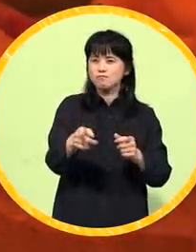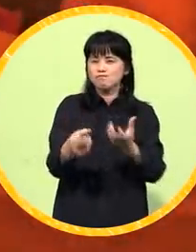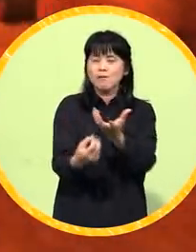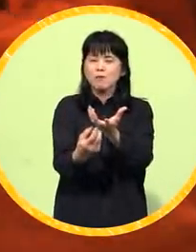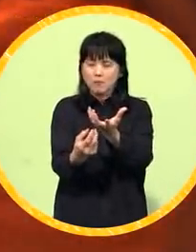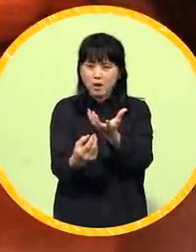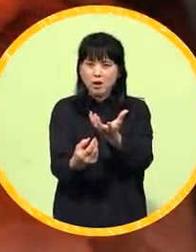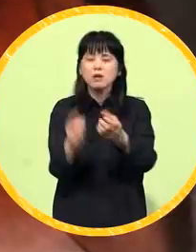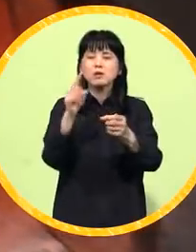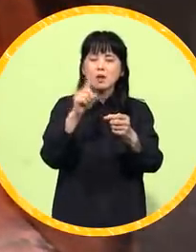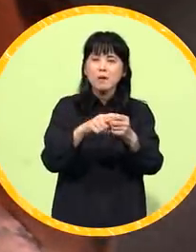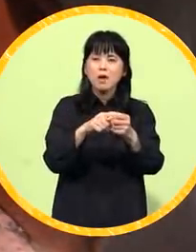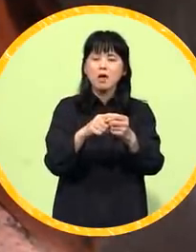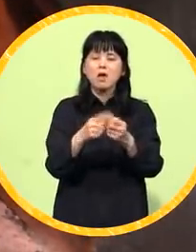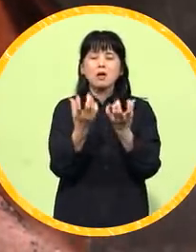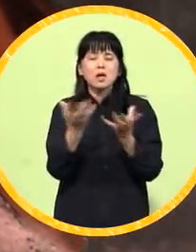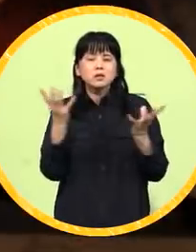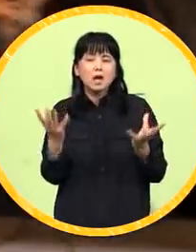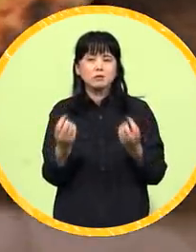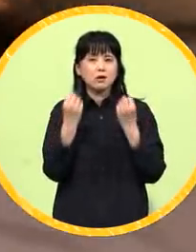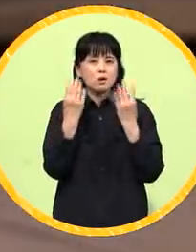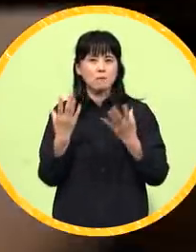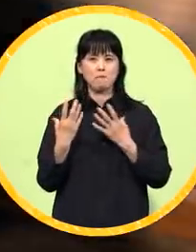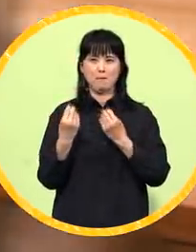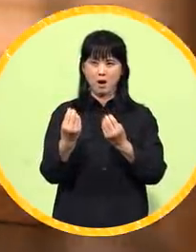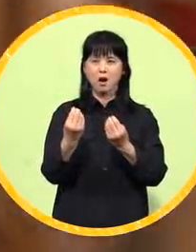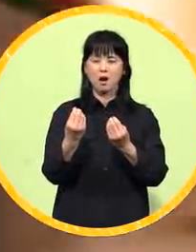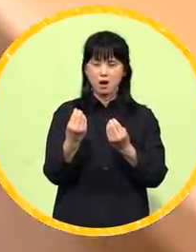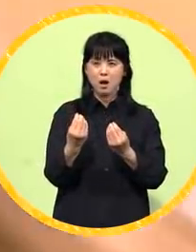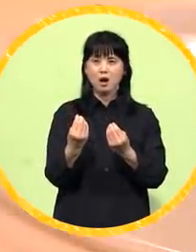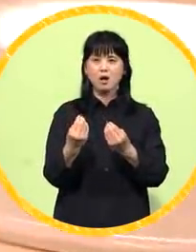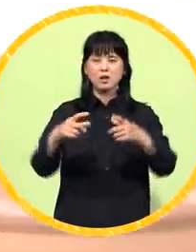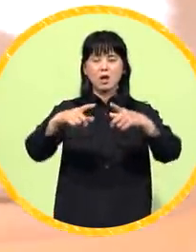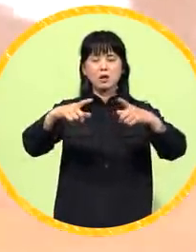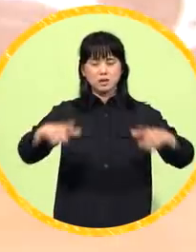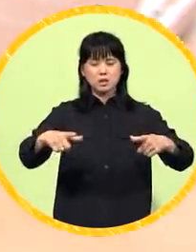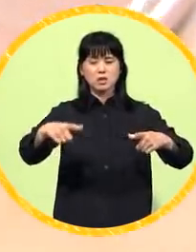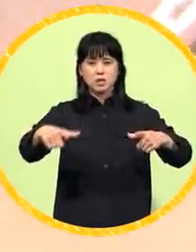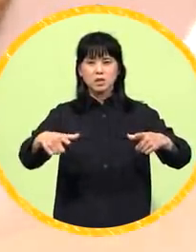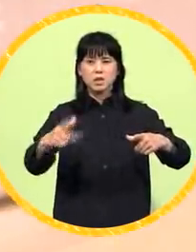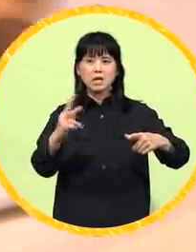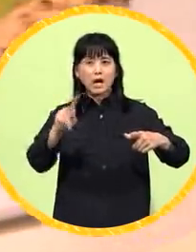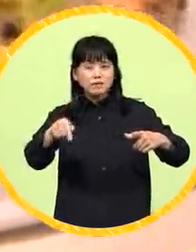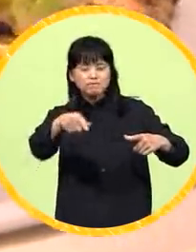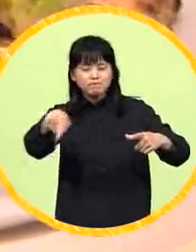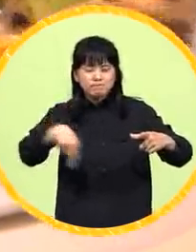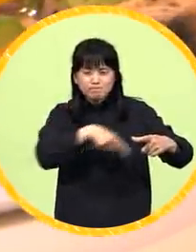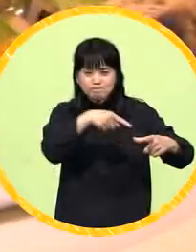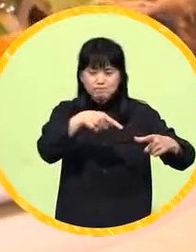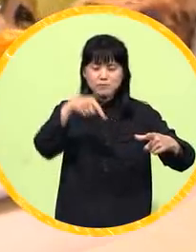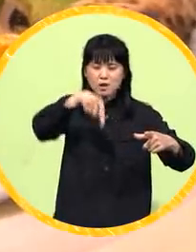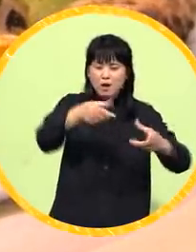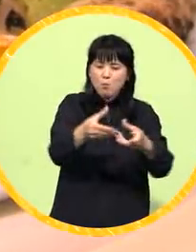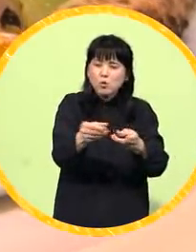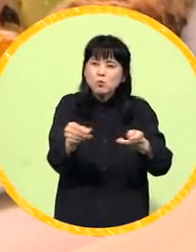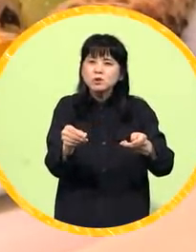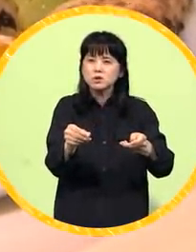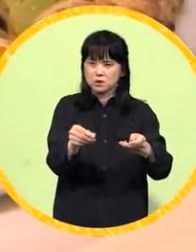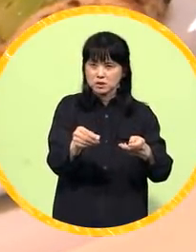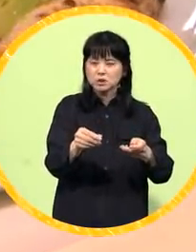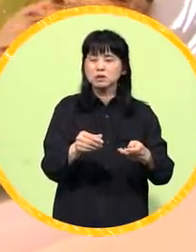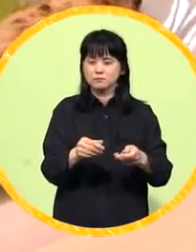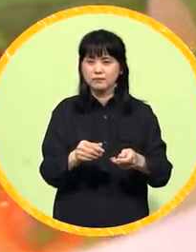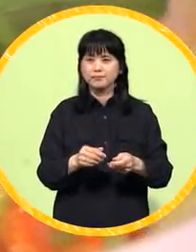加熱なので新鮮なお野菜がシャキシャキなままあの記事があのパリッと焼きあがって中がもっちりと